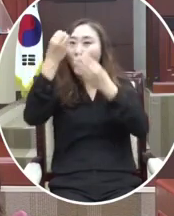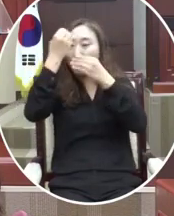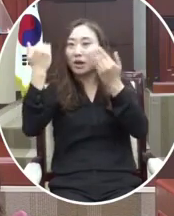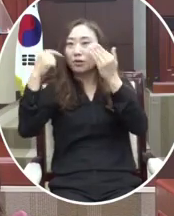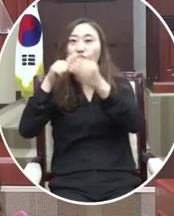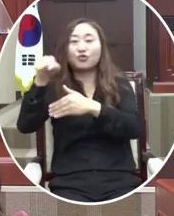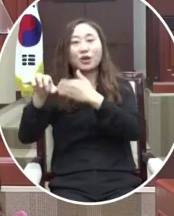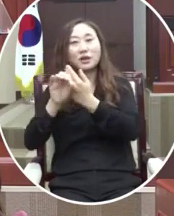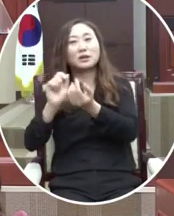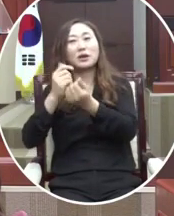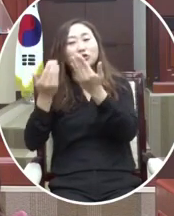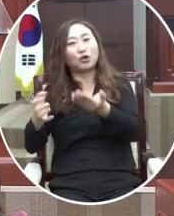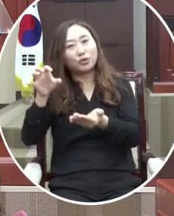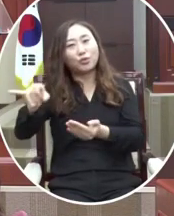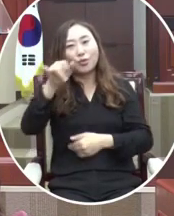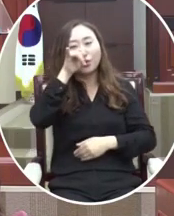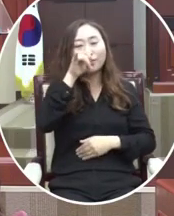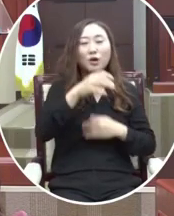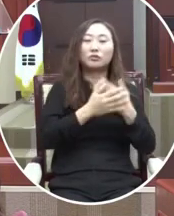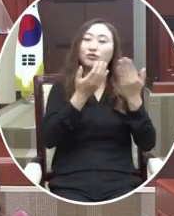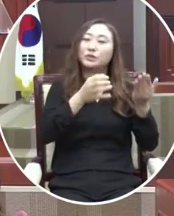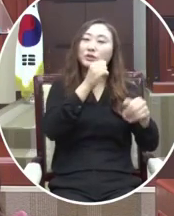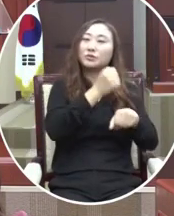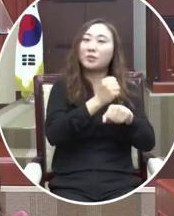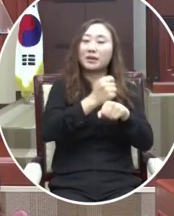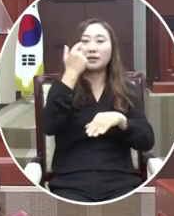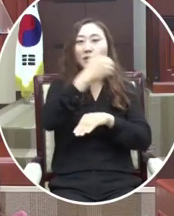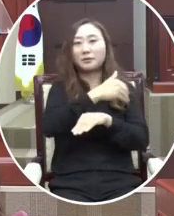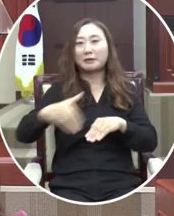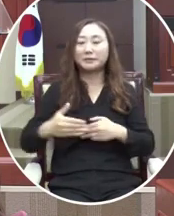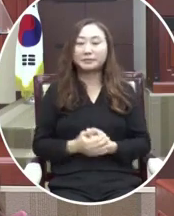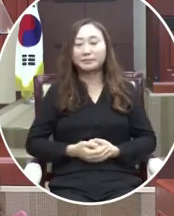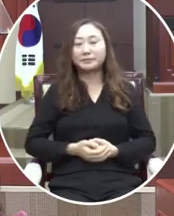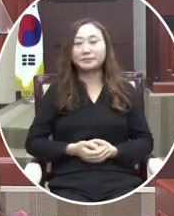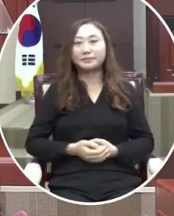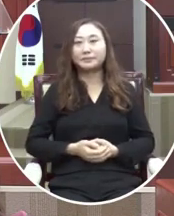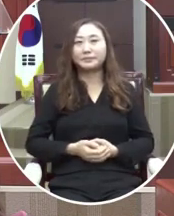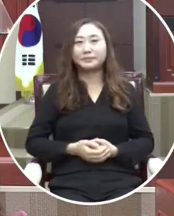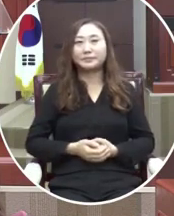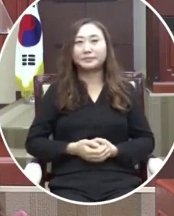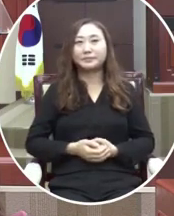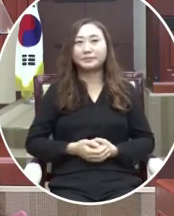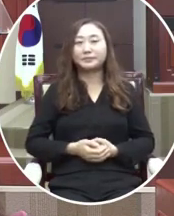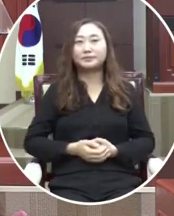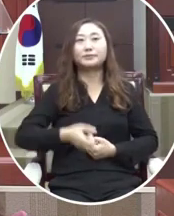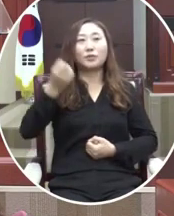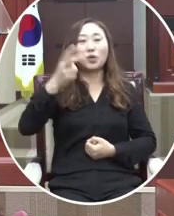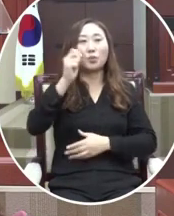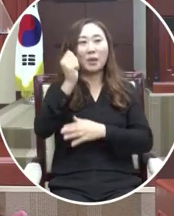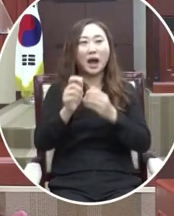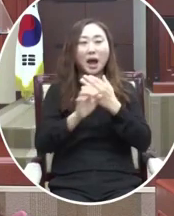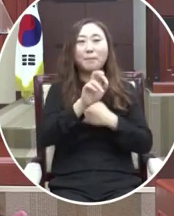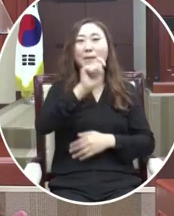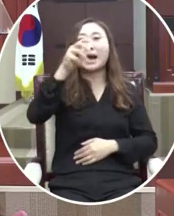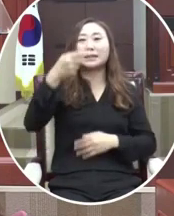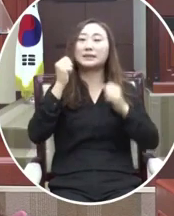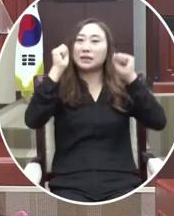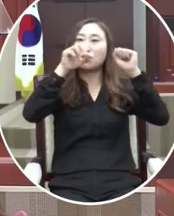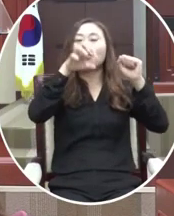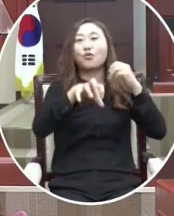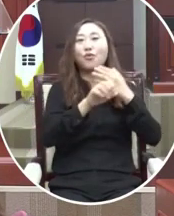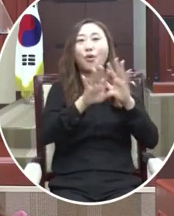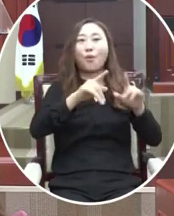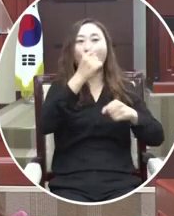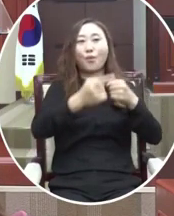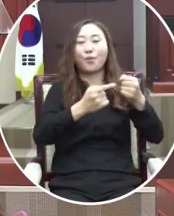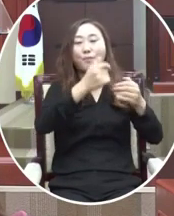광성 마을 지구엔 주민 심터 등도 잘 조성해 나가겠습니다 아울로 노후한 마들 체육 공원은 연말까지